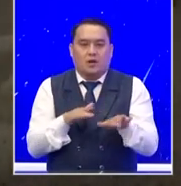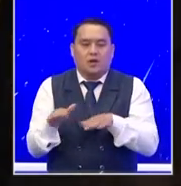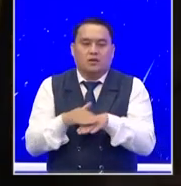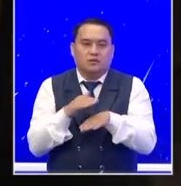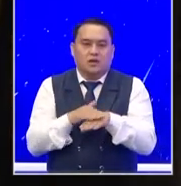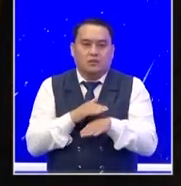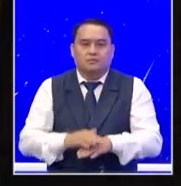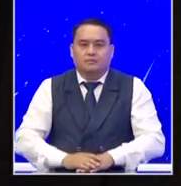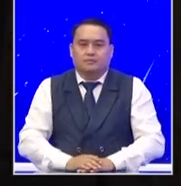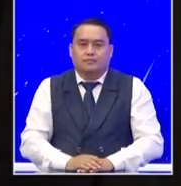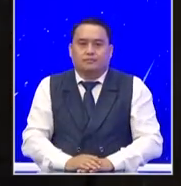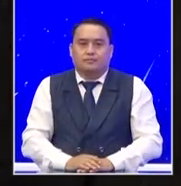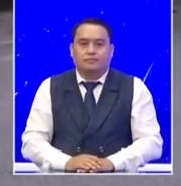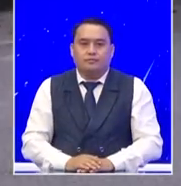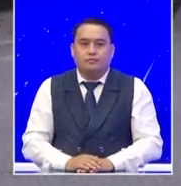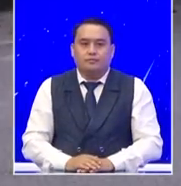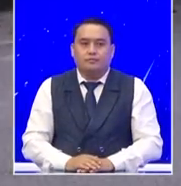благотворительная акция.